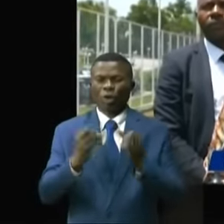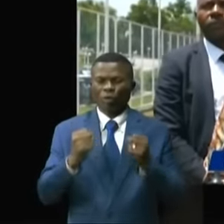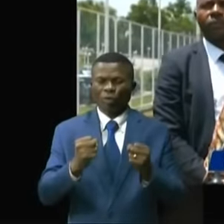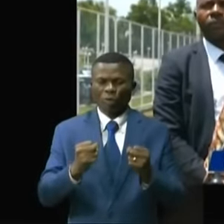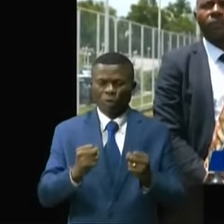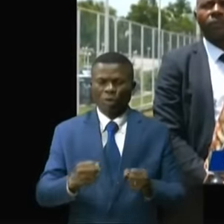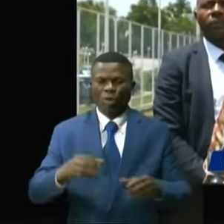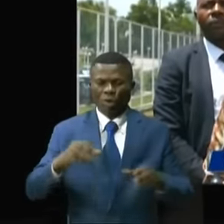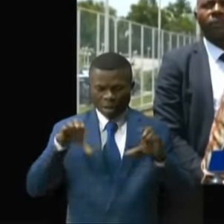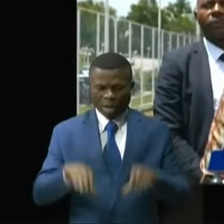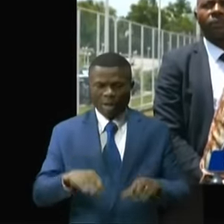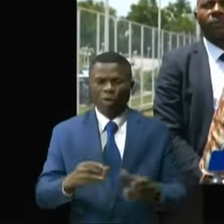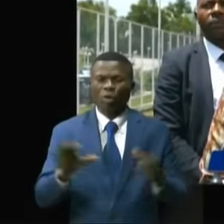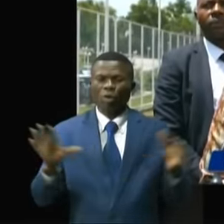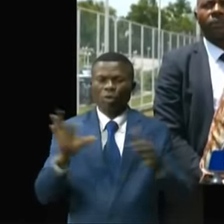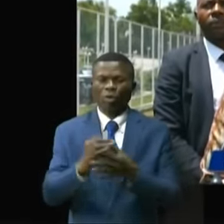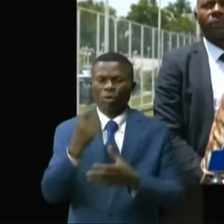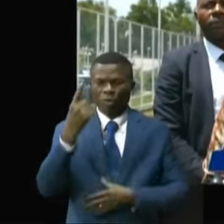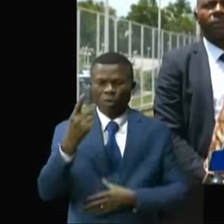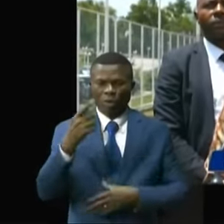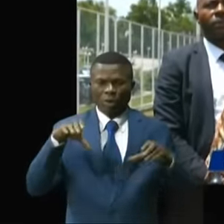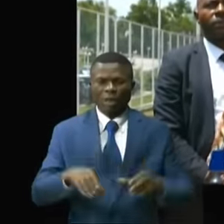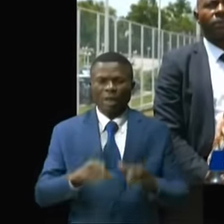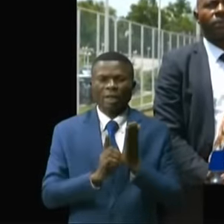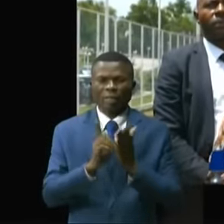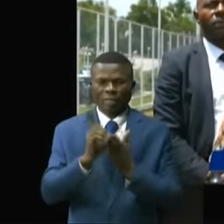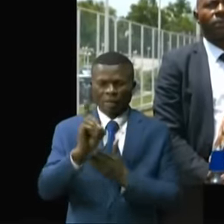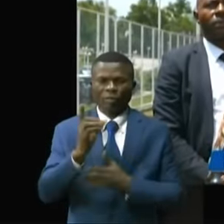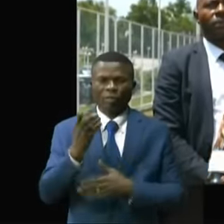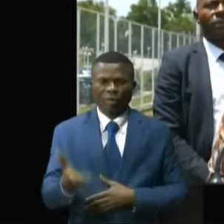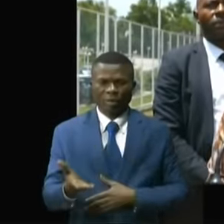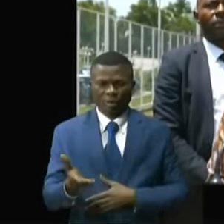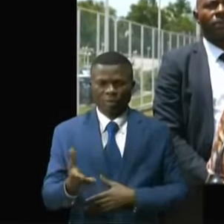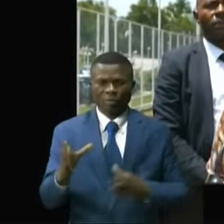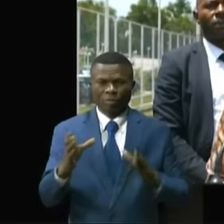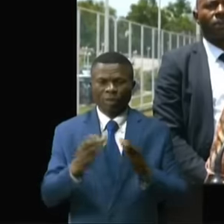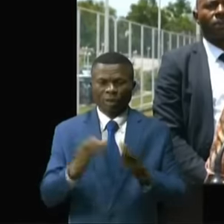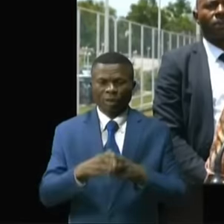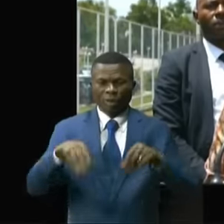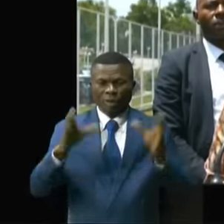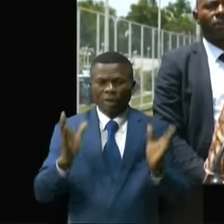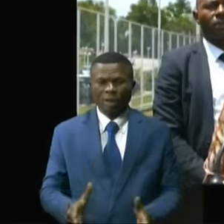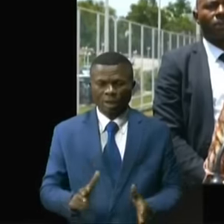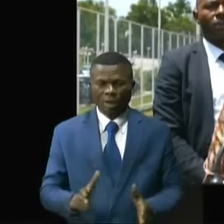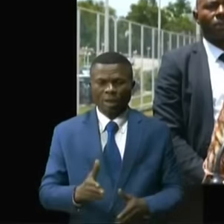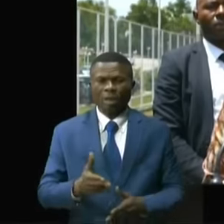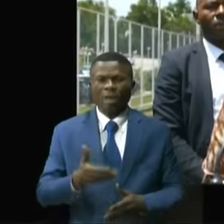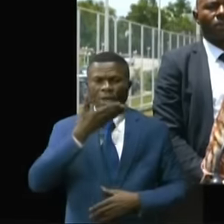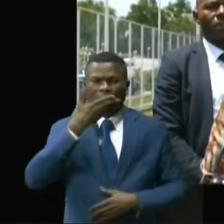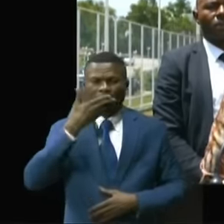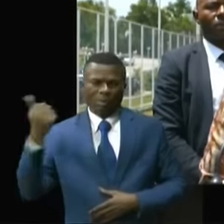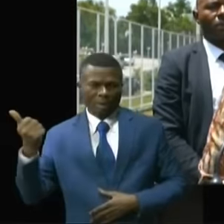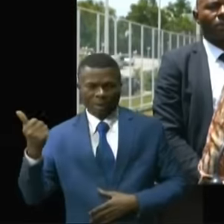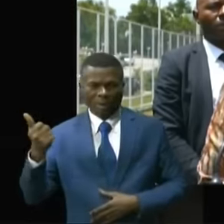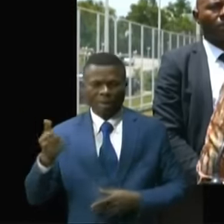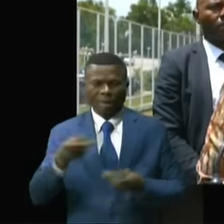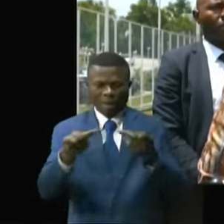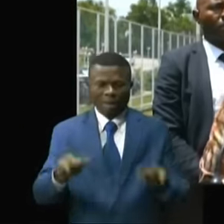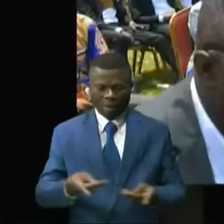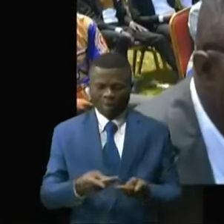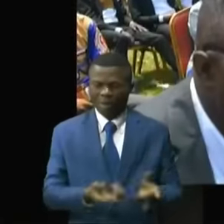Congo uni un Congo développé avec des Congolais bien à leur place et bien